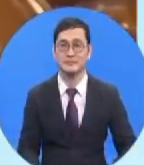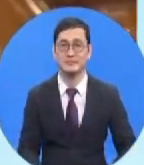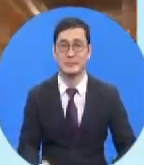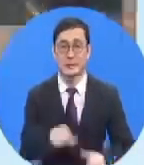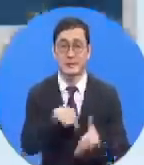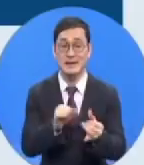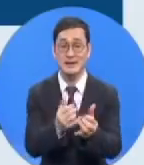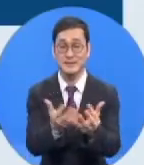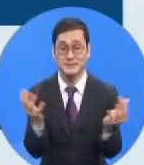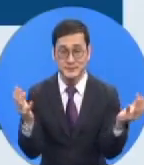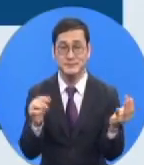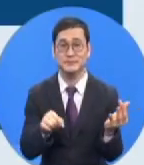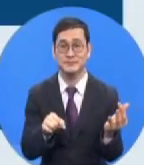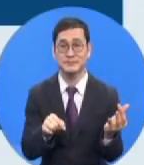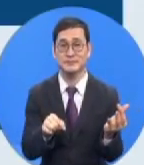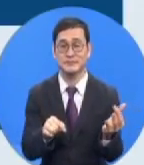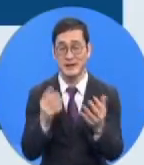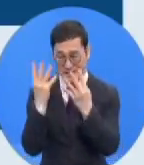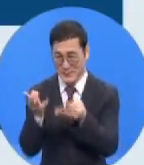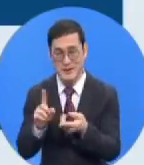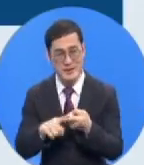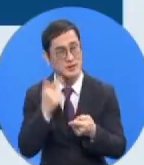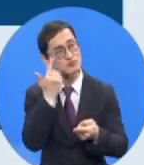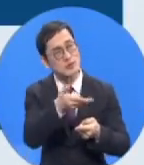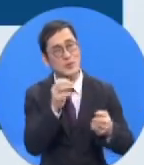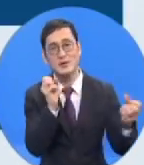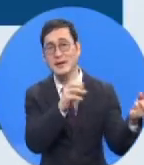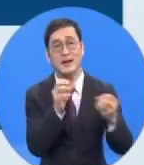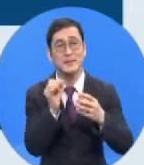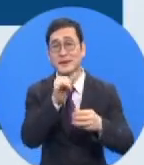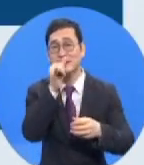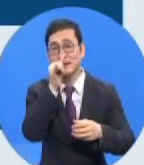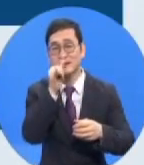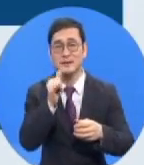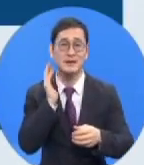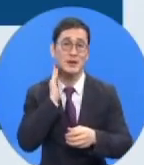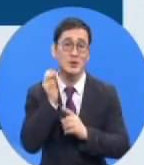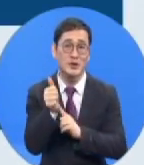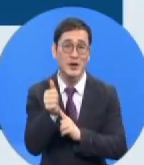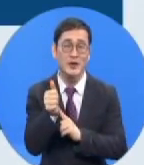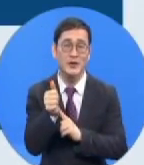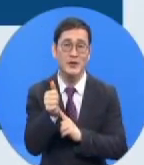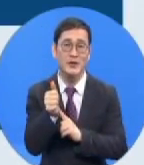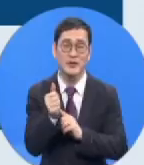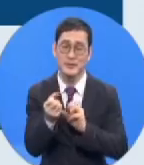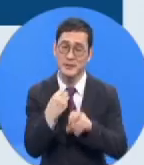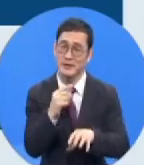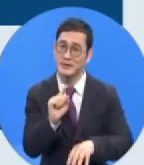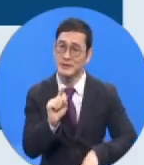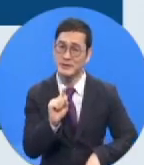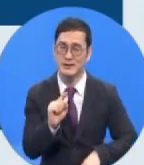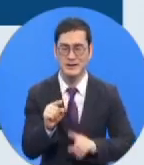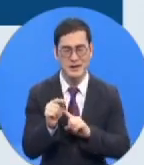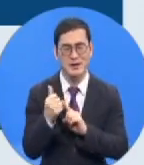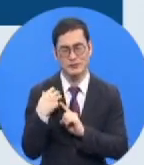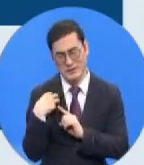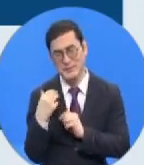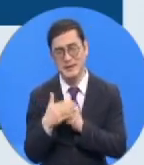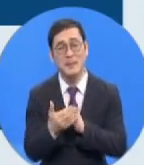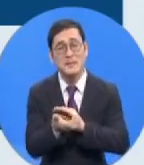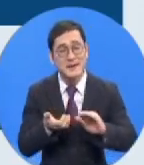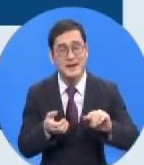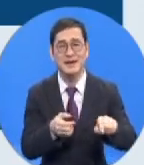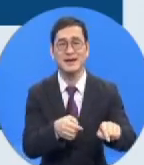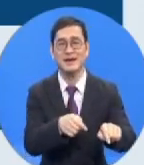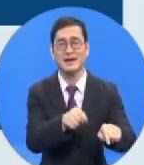계획돼 있는데 거기서 분명히 이 얘기 또 나올 겁니다. 네. 그런 경우에 대통령의 부담을 일정 부분 줄여줄 필요가 있어요. 그러니까 이낙연 대표가 일단